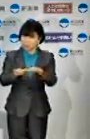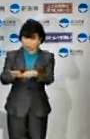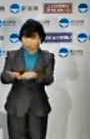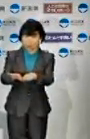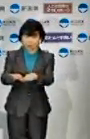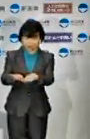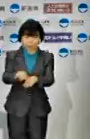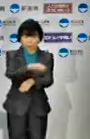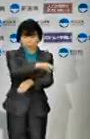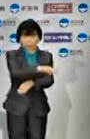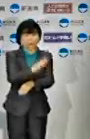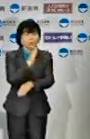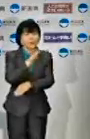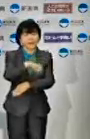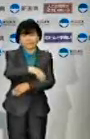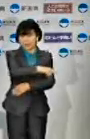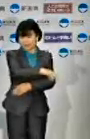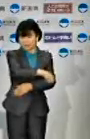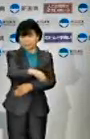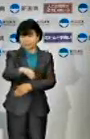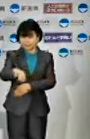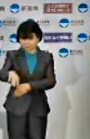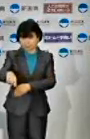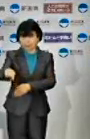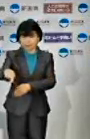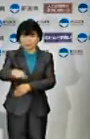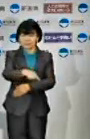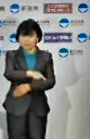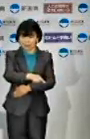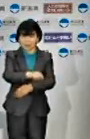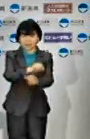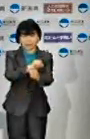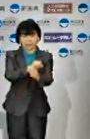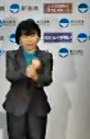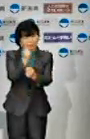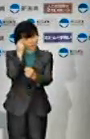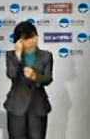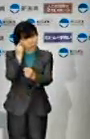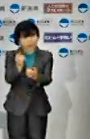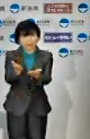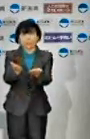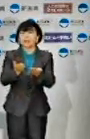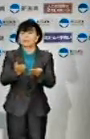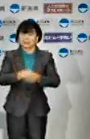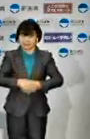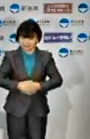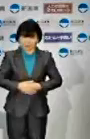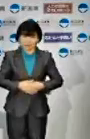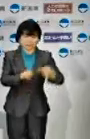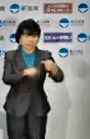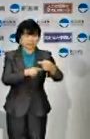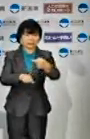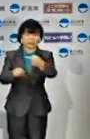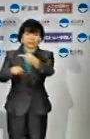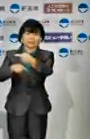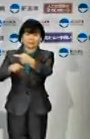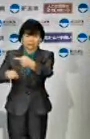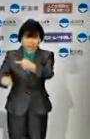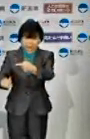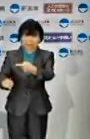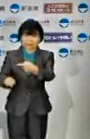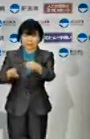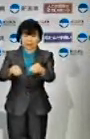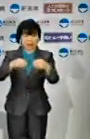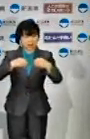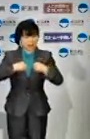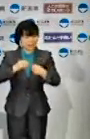それぞれの現場でですね、いろんな工夫をしてもらっているところです。一人一人もちろん感